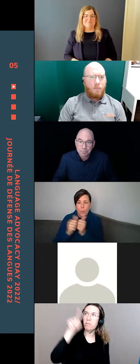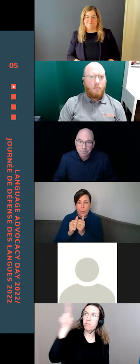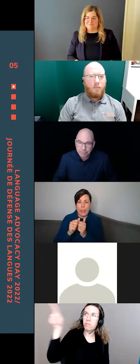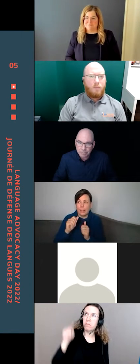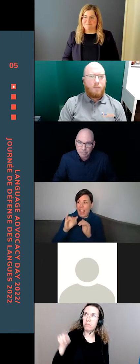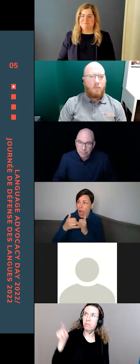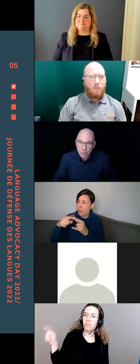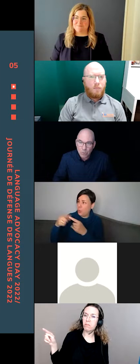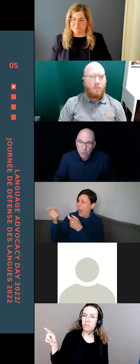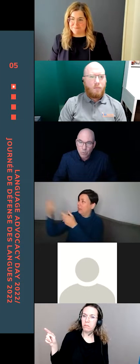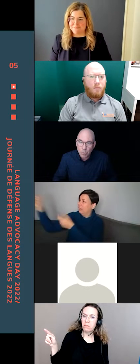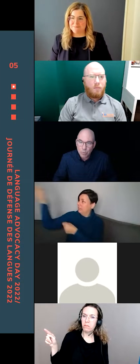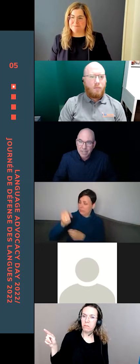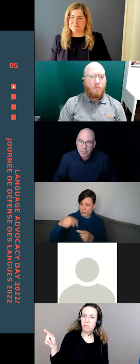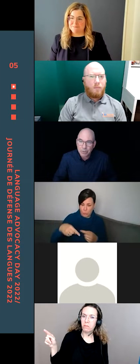à d'autres pays.